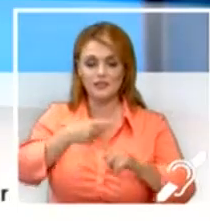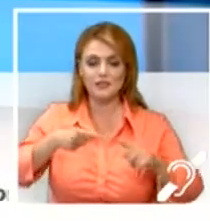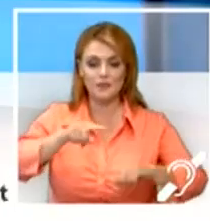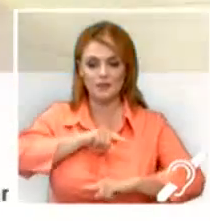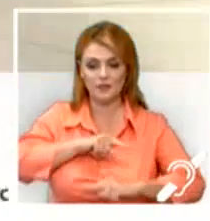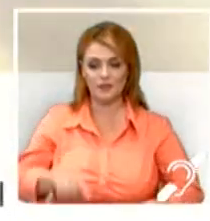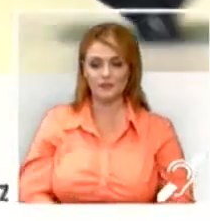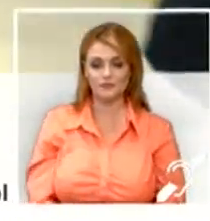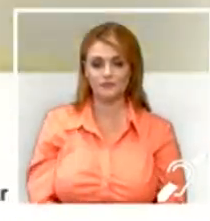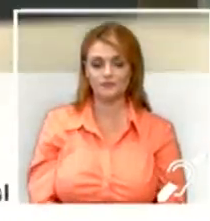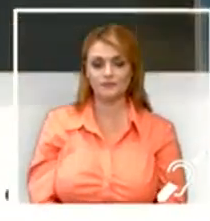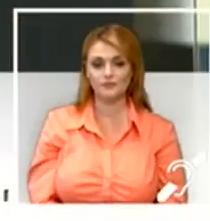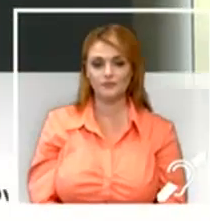ea.